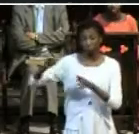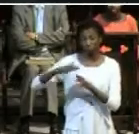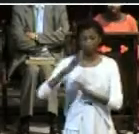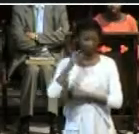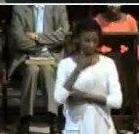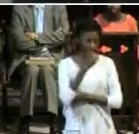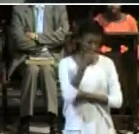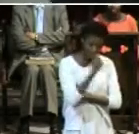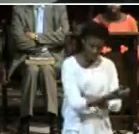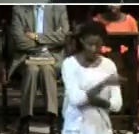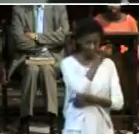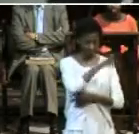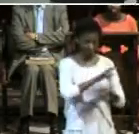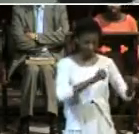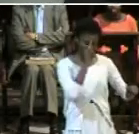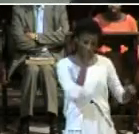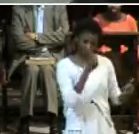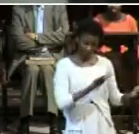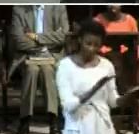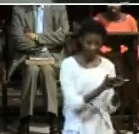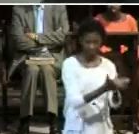remercie Myrna pour sa prestation.